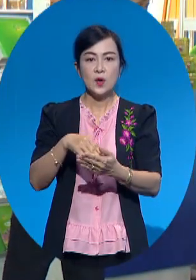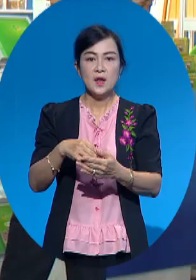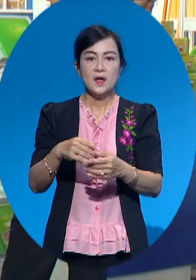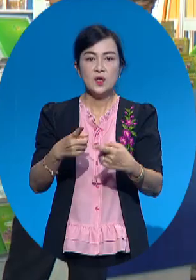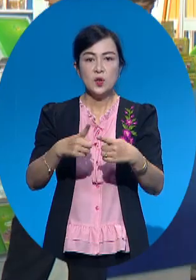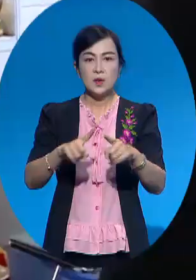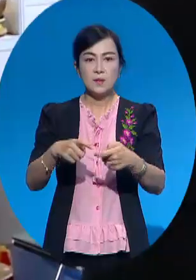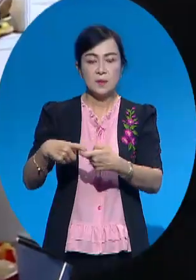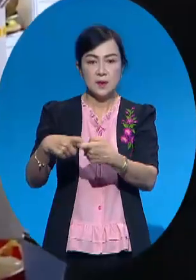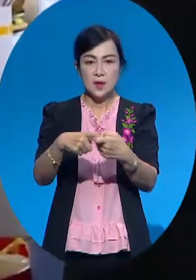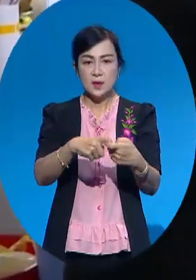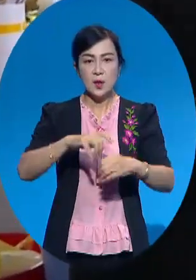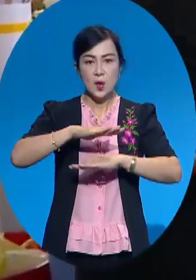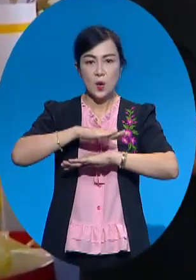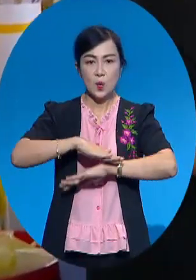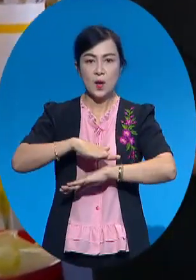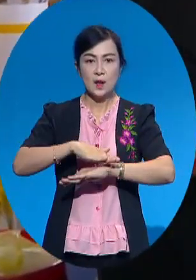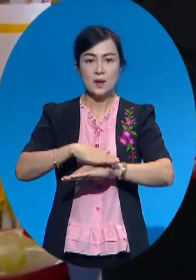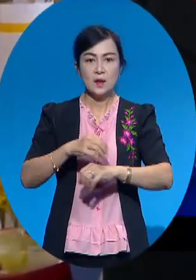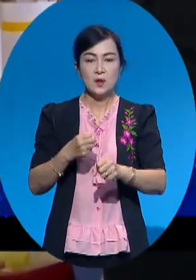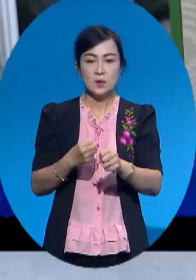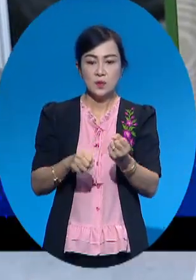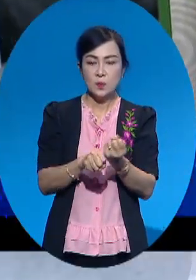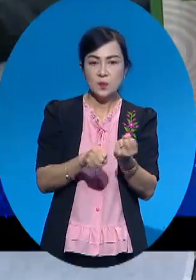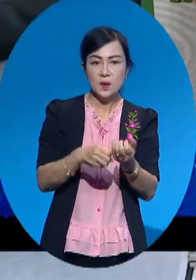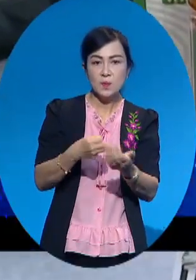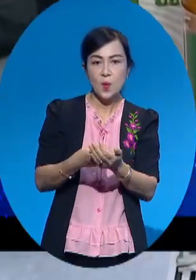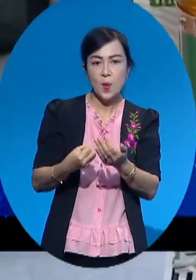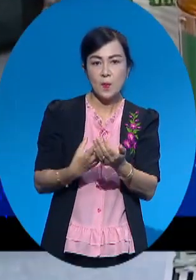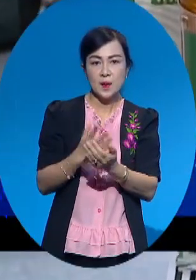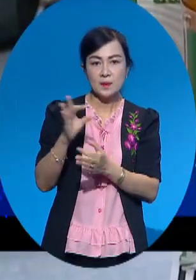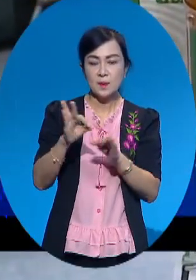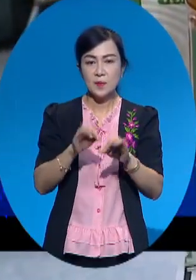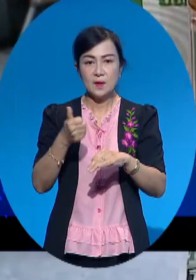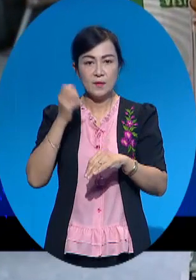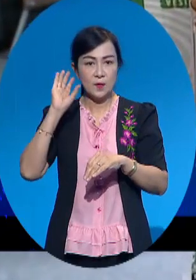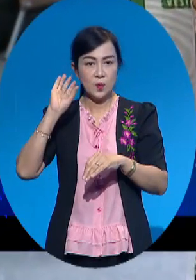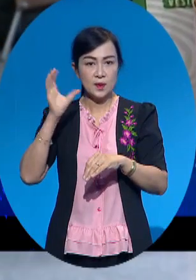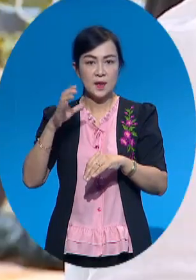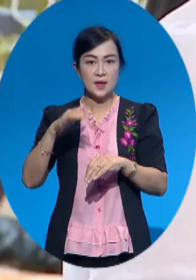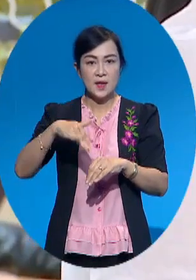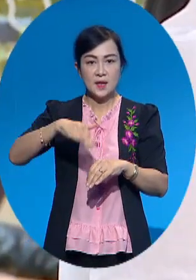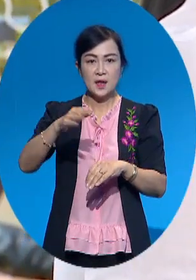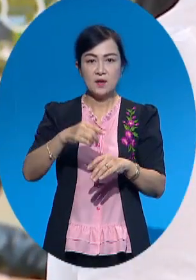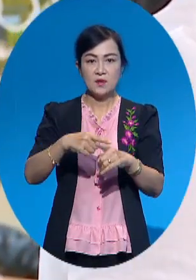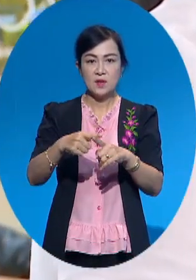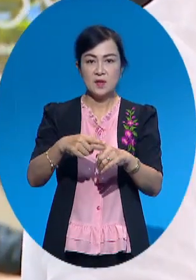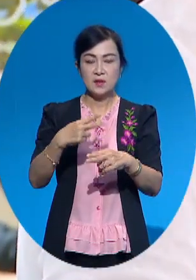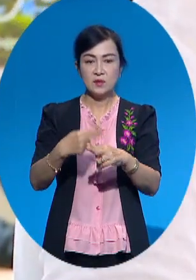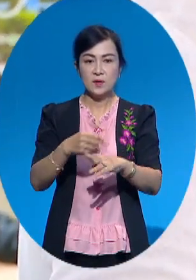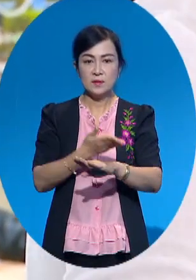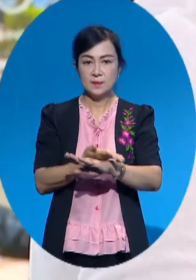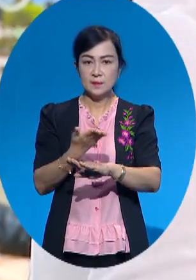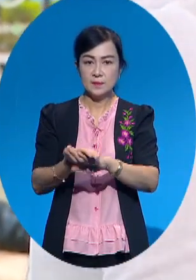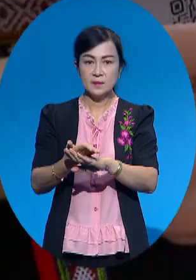đơn vị doanh nghiệp kết nối hiệu quả với các kênh Xuất tiến thương mại tại thị trường thành phố Hồ Chí Minh và quốc tế qua đó nâng cao giá trị thương hiệu